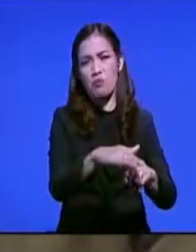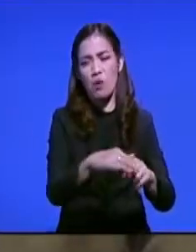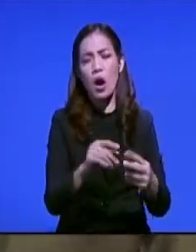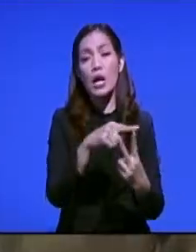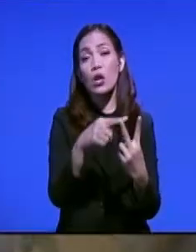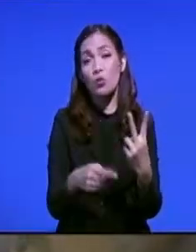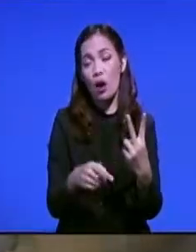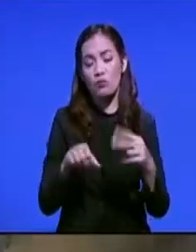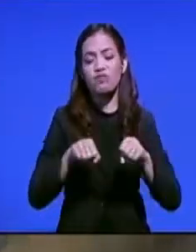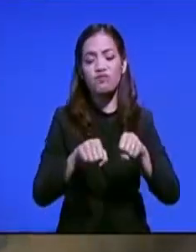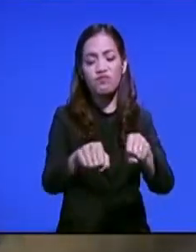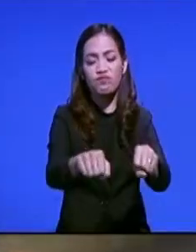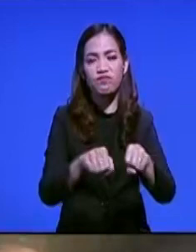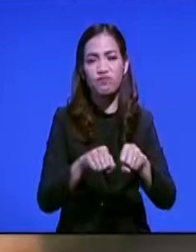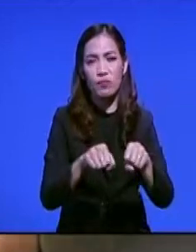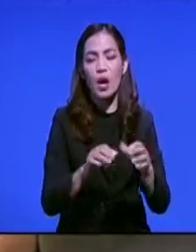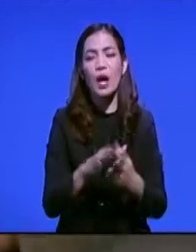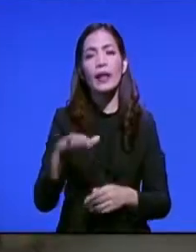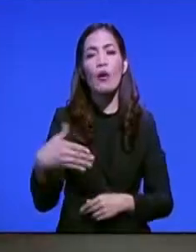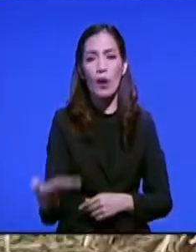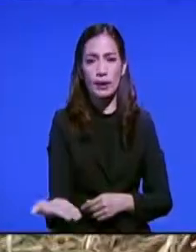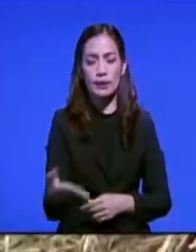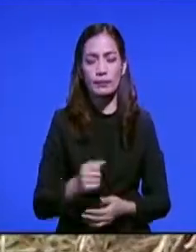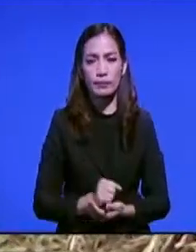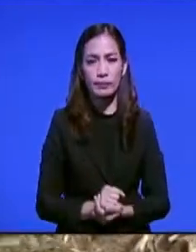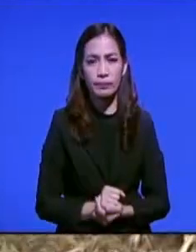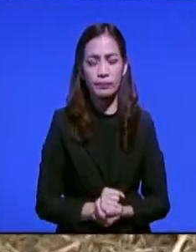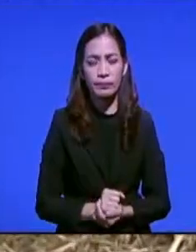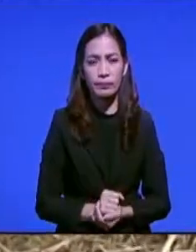menabrak pengendara skuter listrik hingga dua orang tewas.